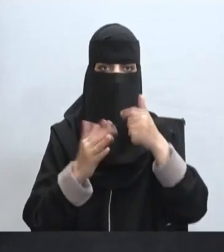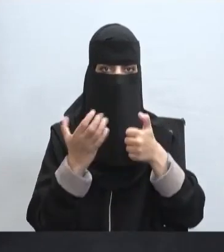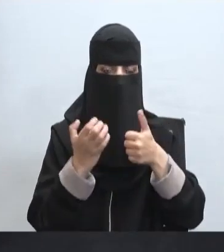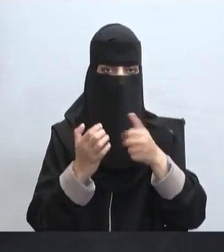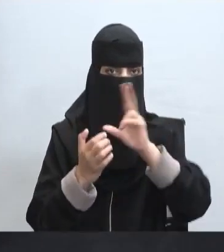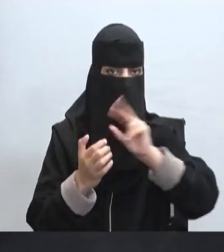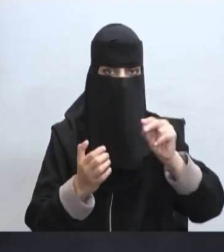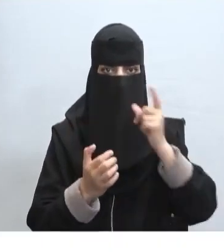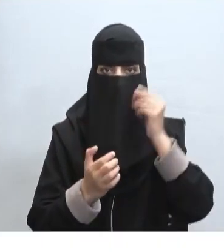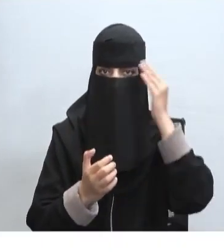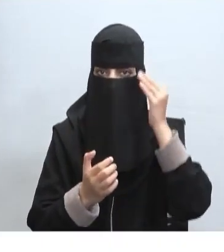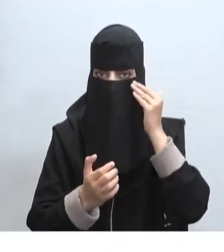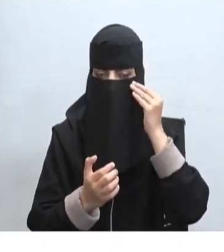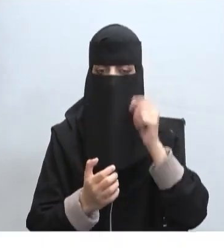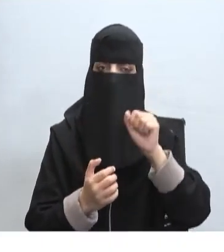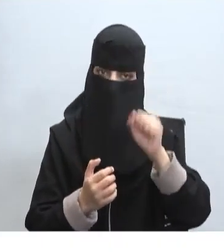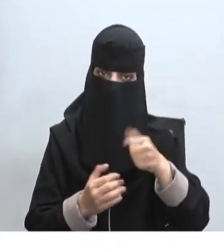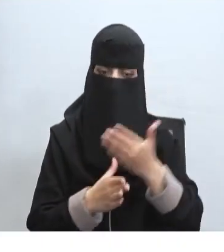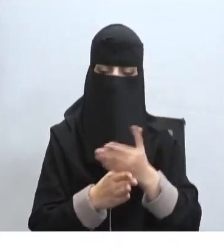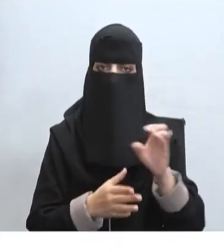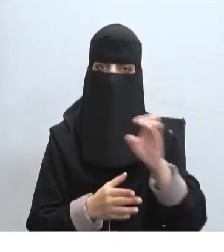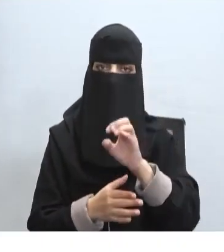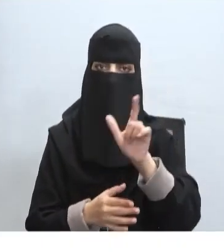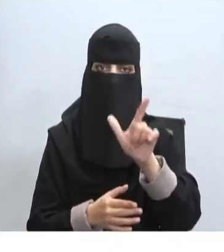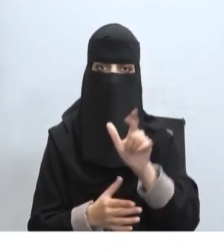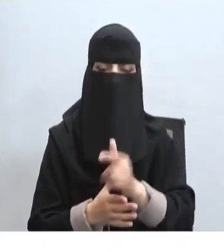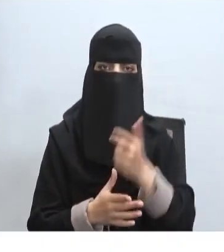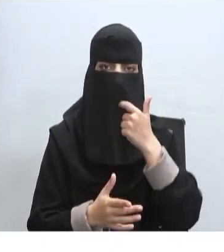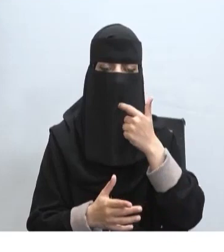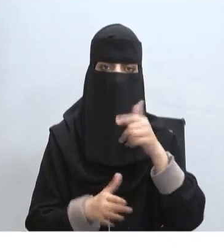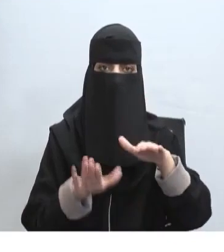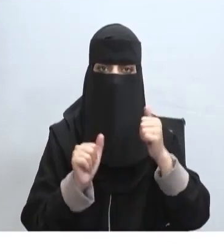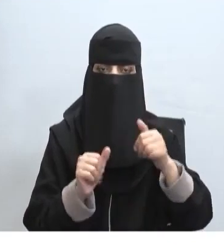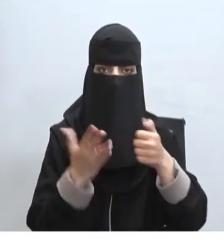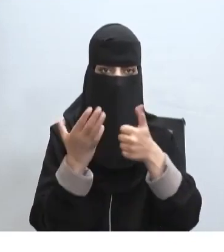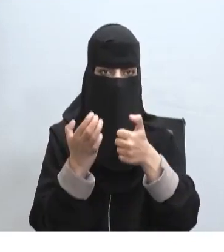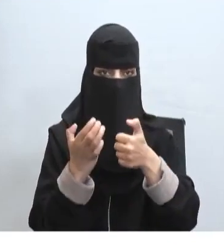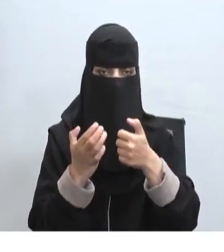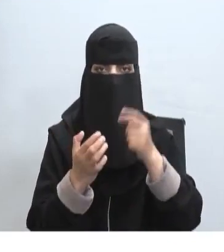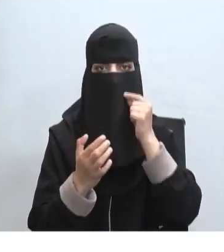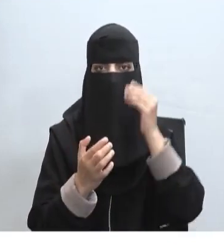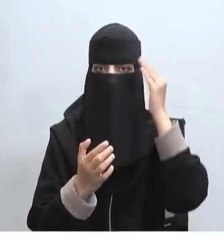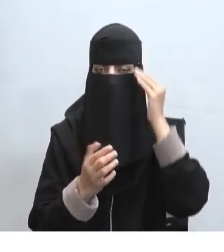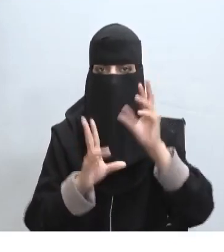احسنتم الاجابه وهذه العباره هي صحيحه فالعمر التقاعد للرجال والنساء